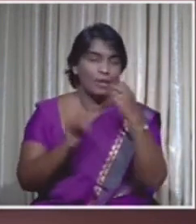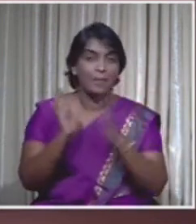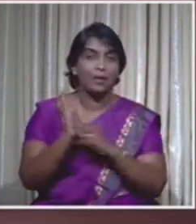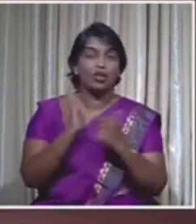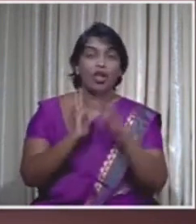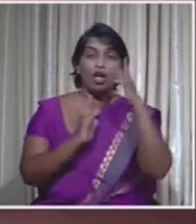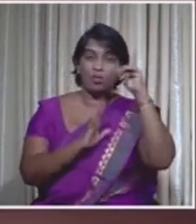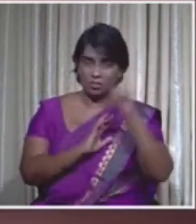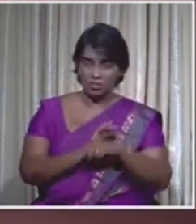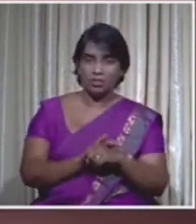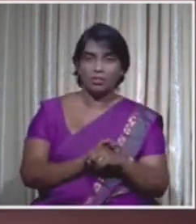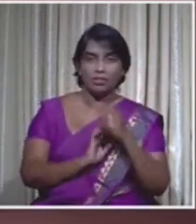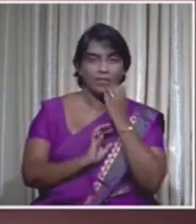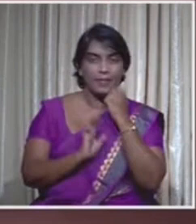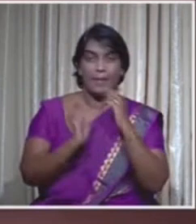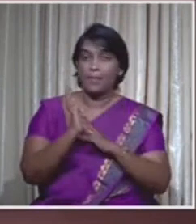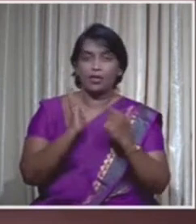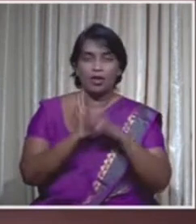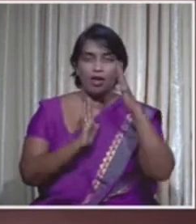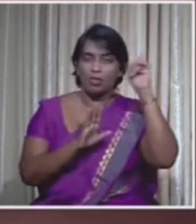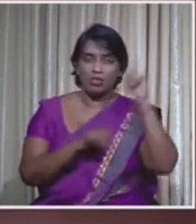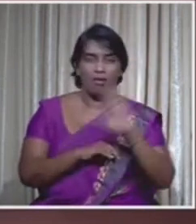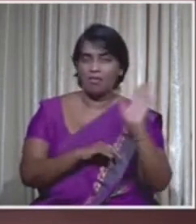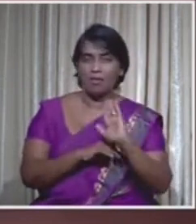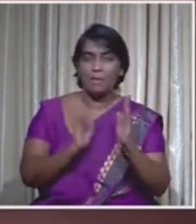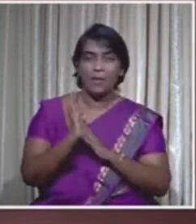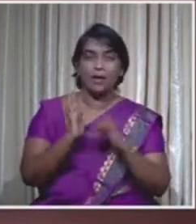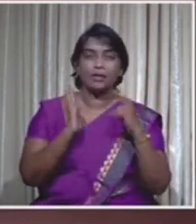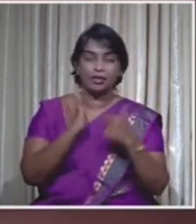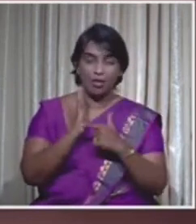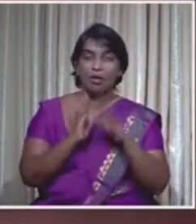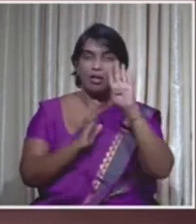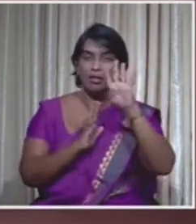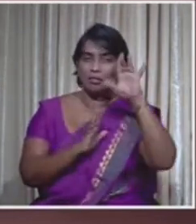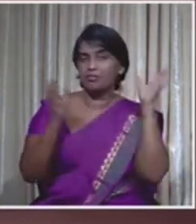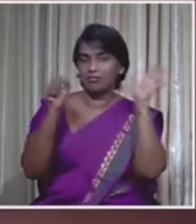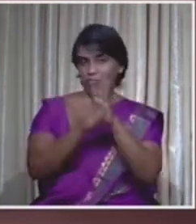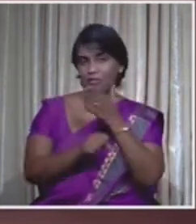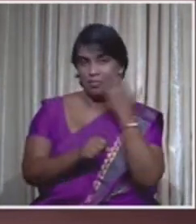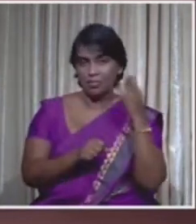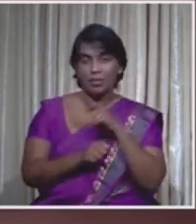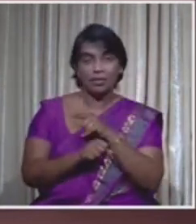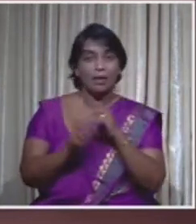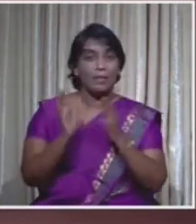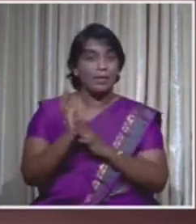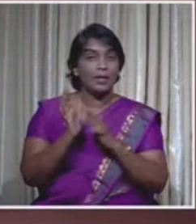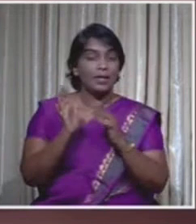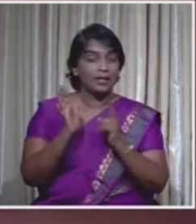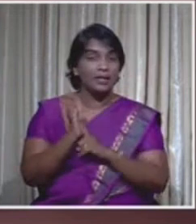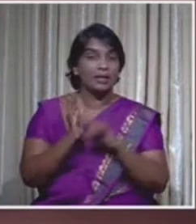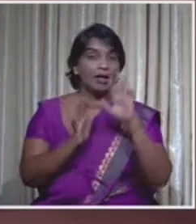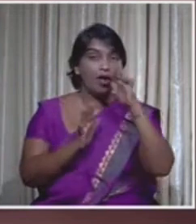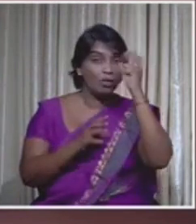ටොන් 90000ක් ආවව හැබැයි මෙට්‍රික් ටොන් 90000ක් ආවේ නෑ ආවේ මෙට්‍රික් ටොන් 45000යි වැඩිම පටවන්න පුළුවන් එච්චරයි හැබැයි මිලිලීටර 500 බෝතල්